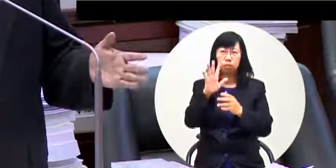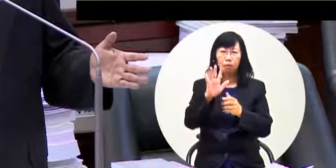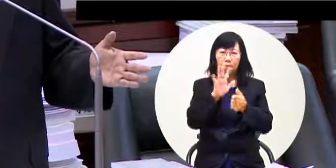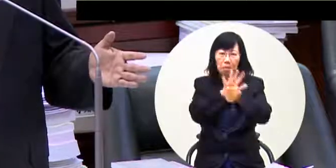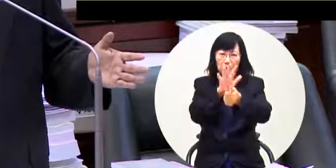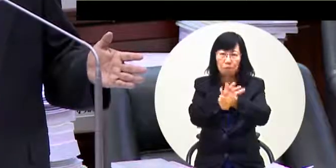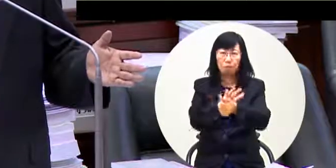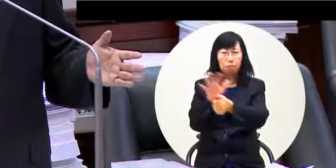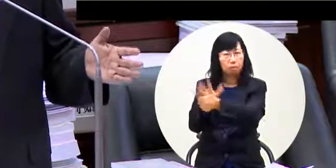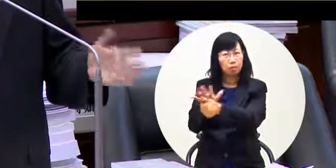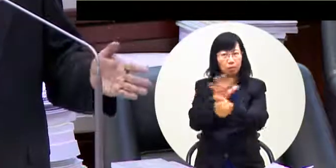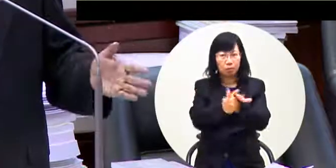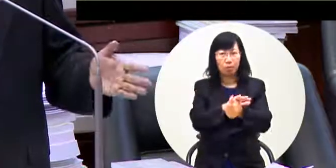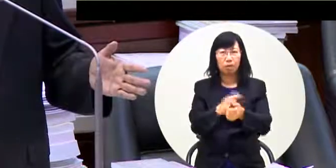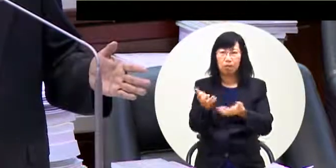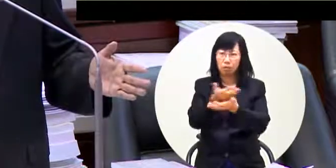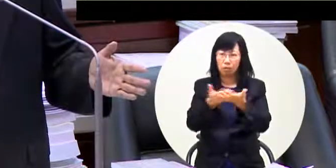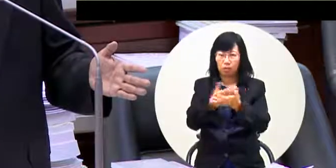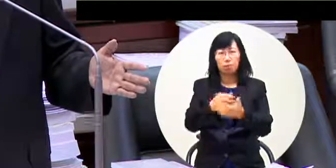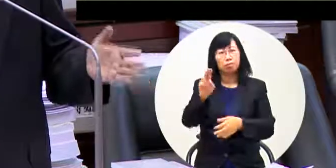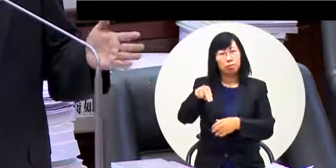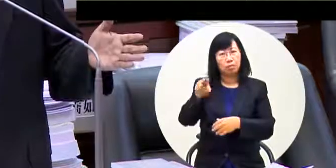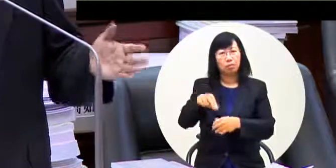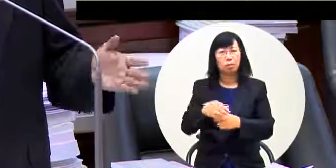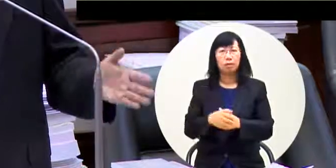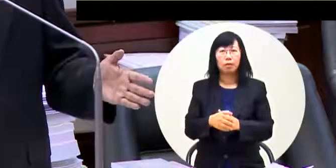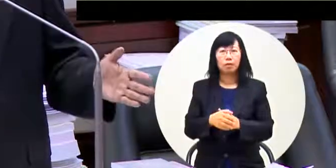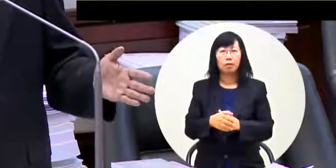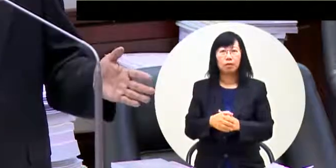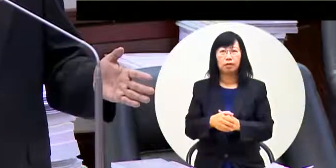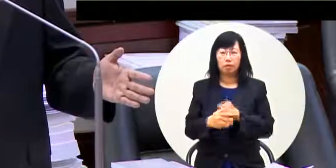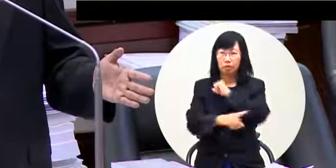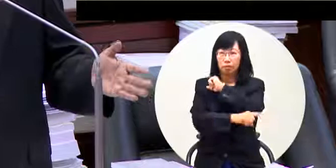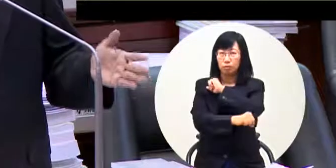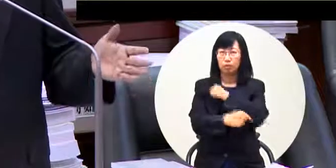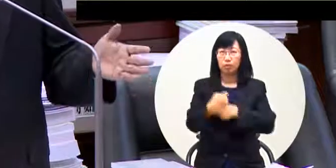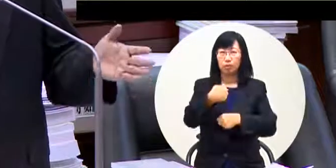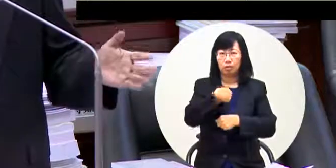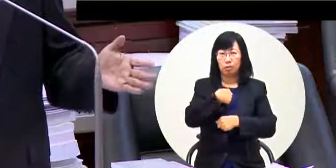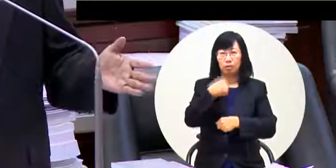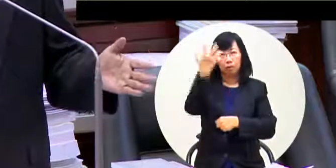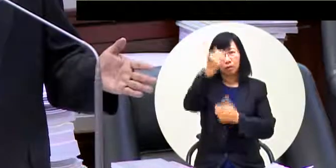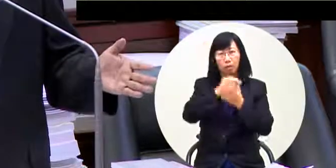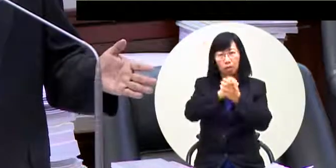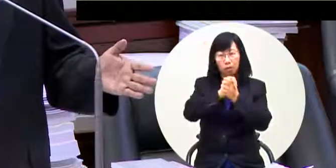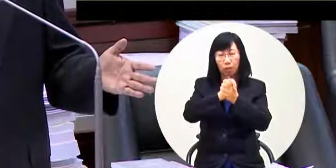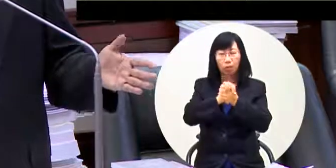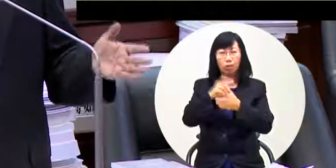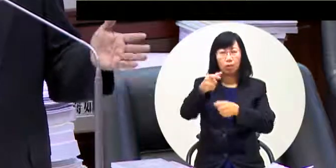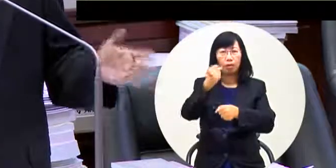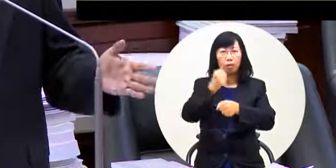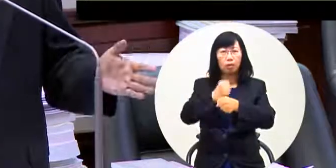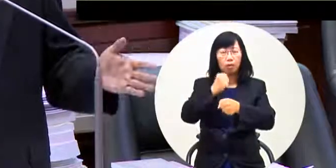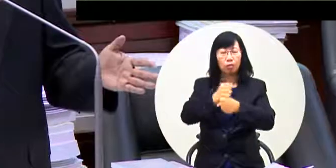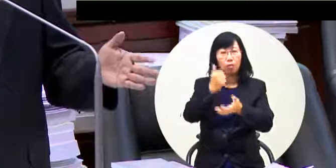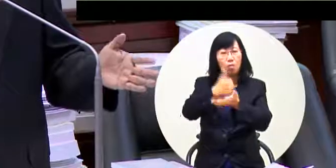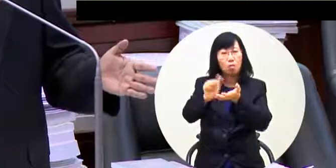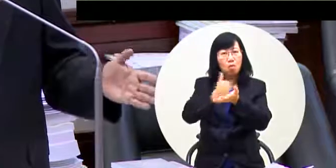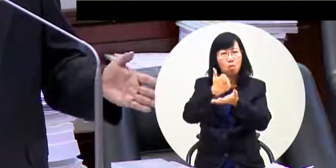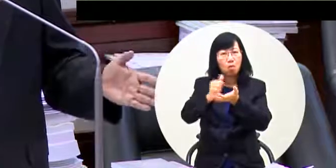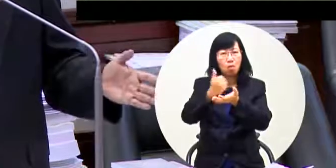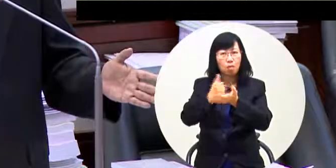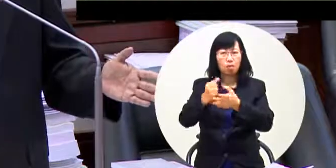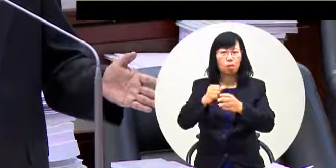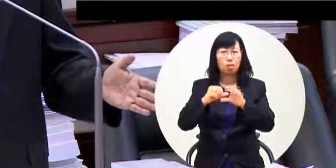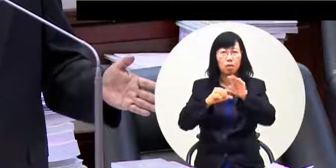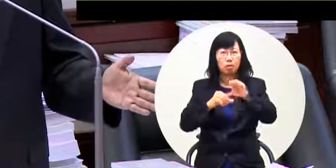老朋友，他拜托我，他是做货柜业者，我也跟部门咨询说，做货柜业者跟他做